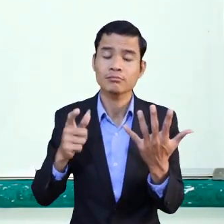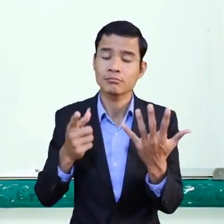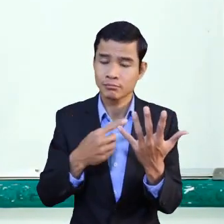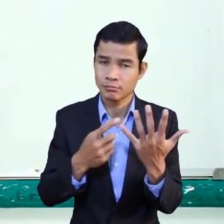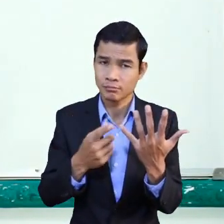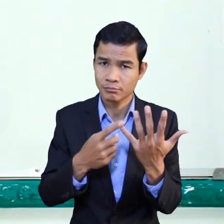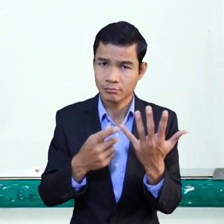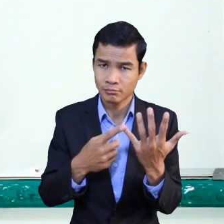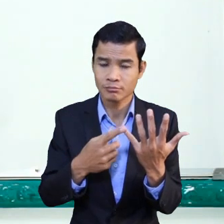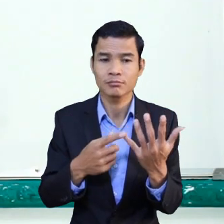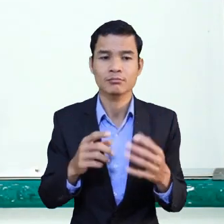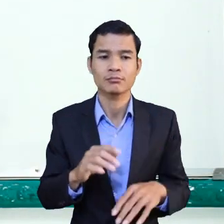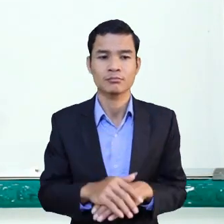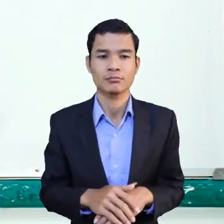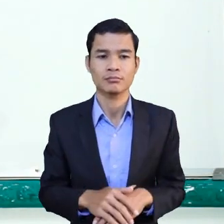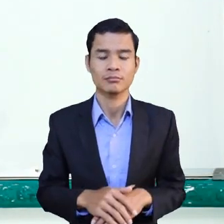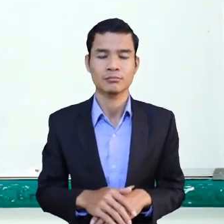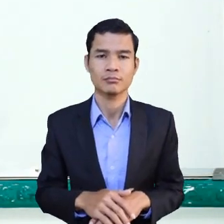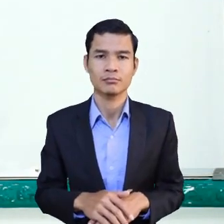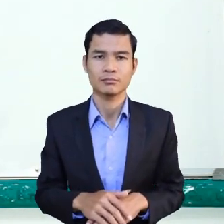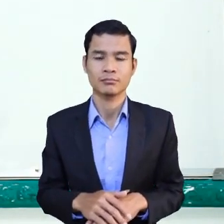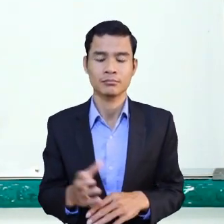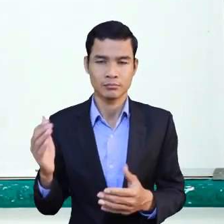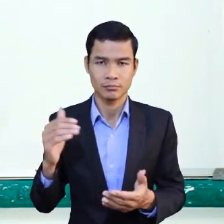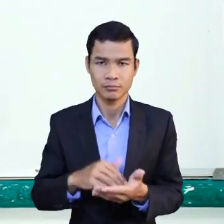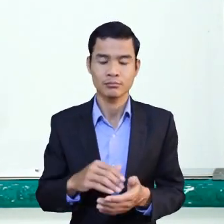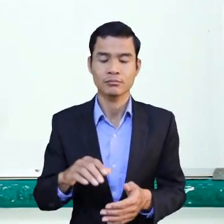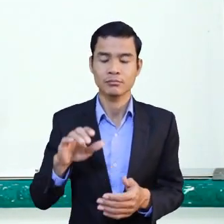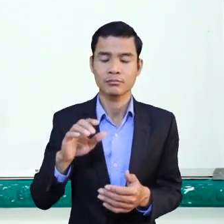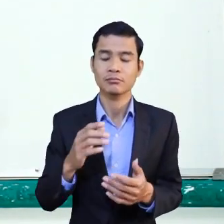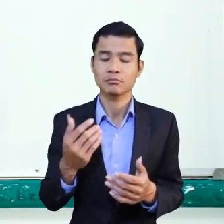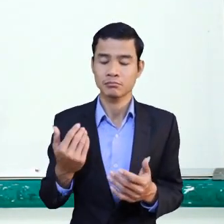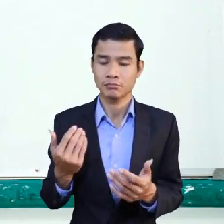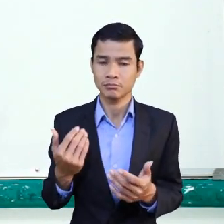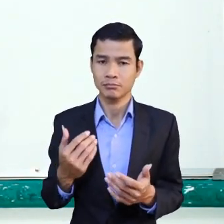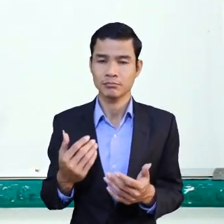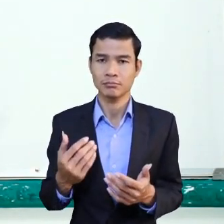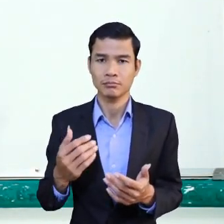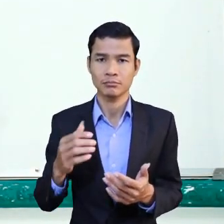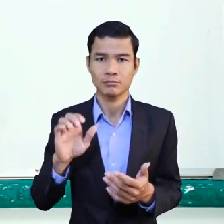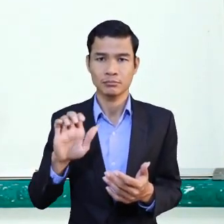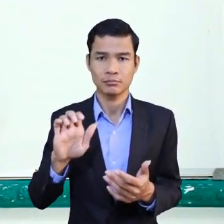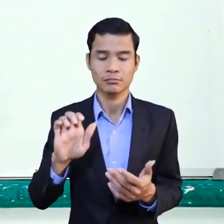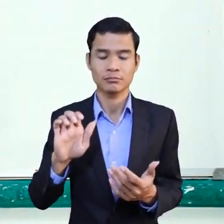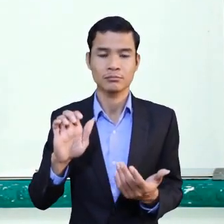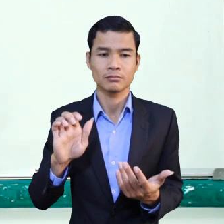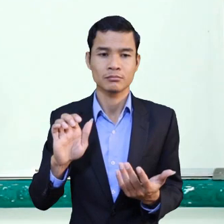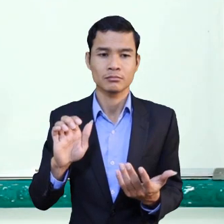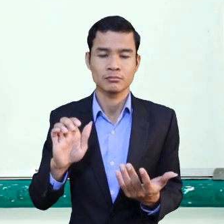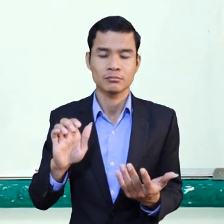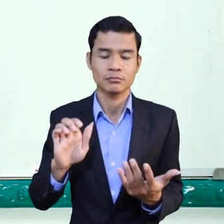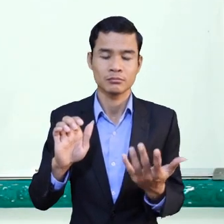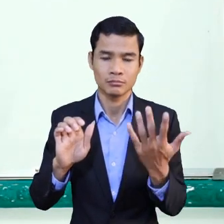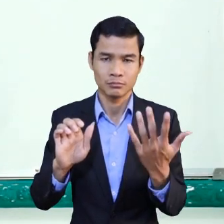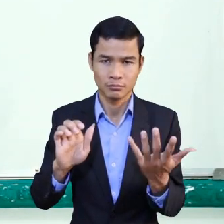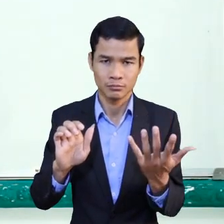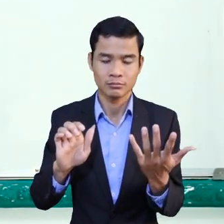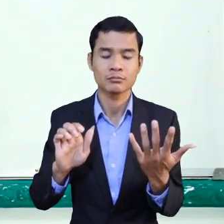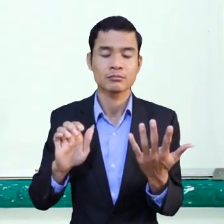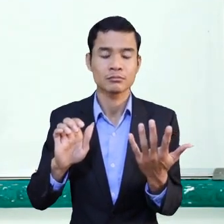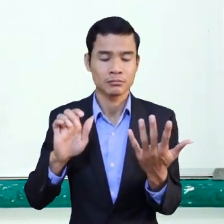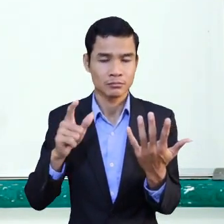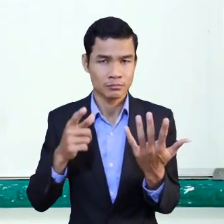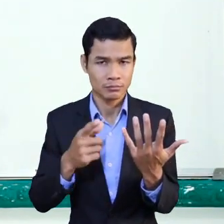ងស្រៈអេម្ដងទៀតចេគឺមានអក្សរ